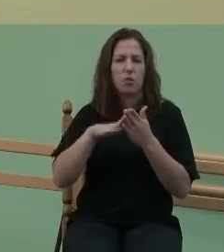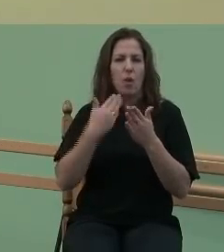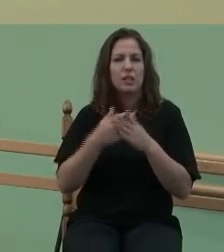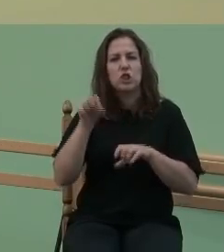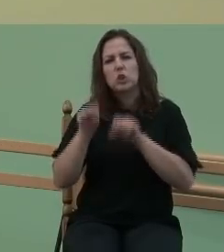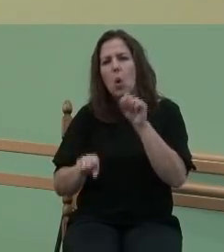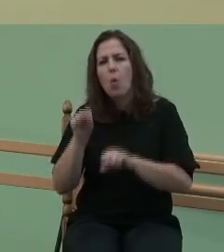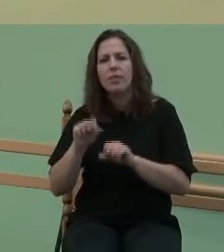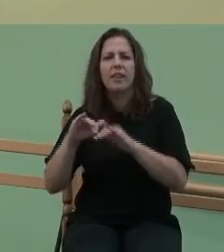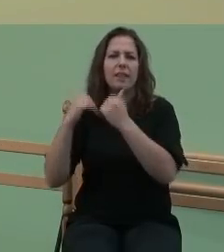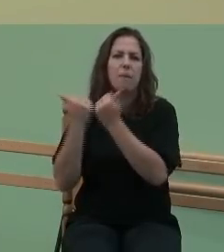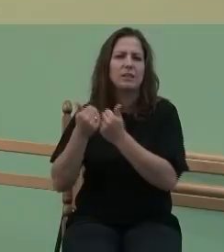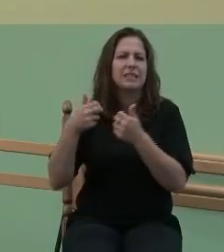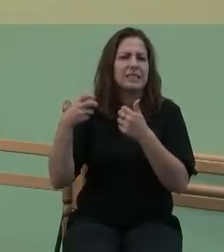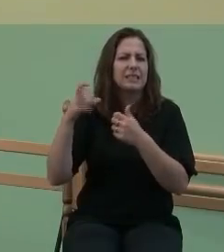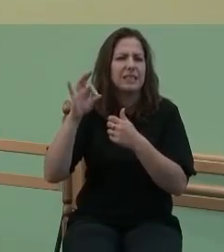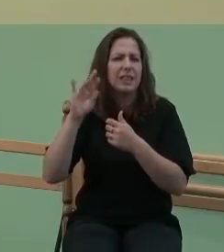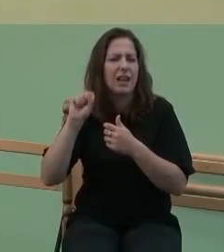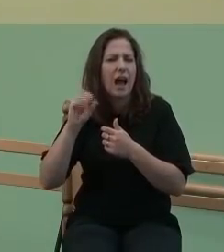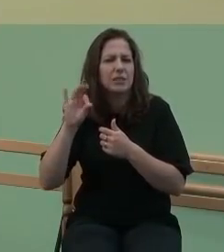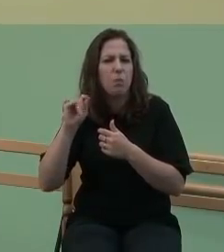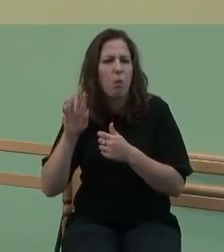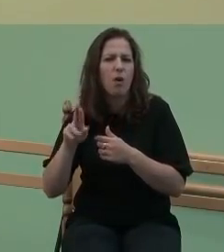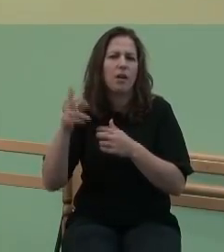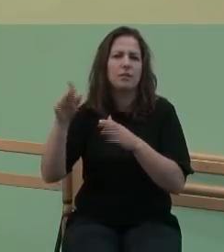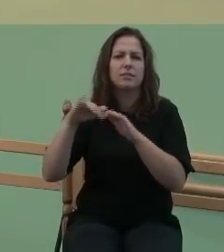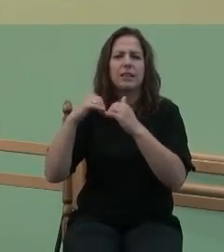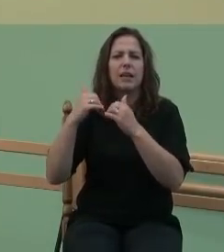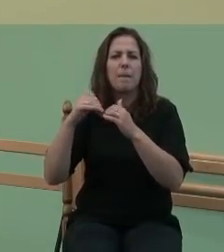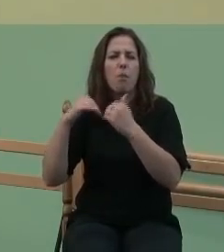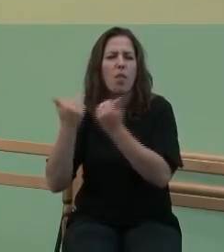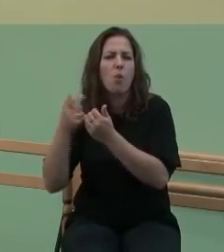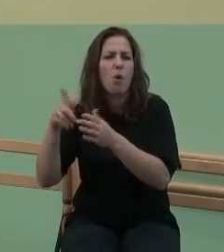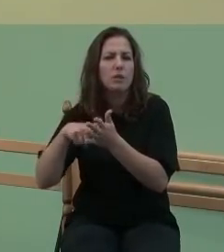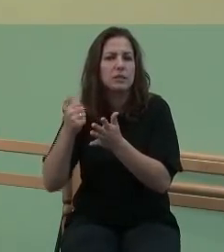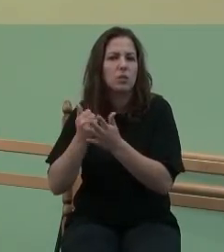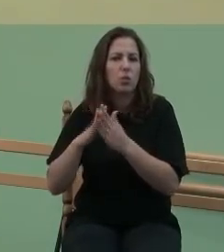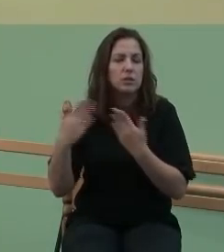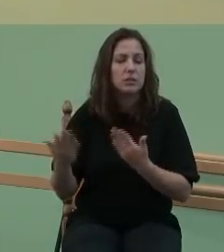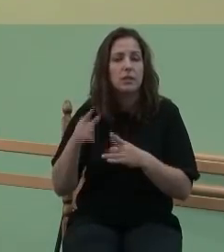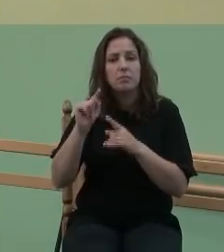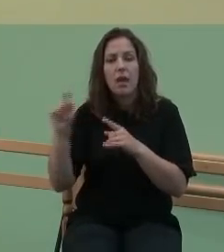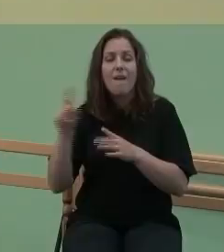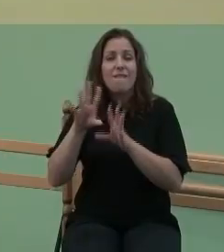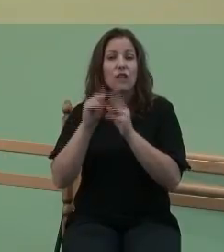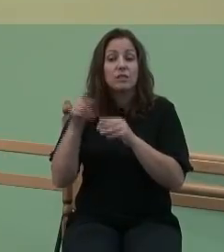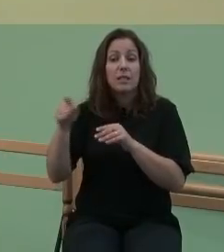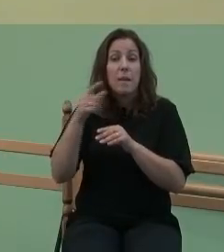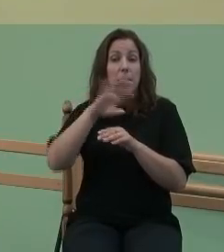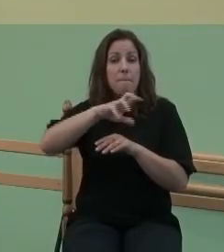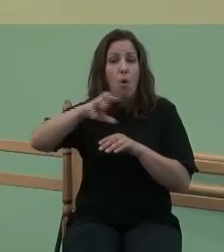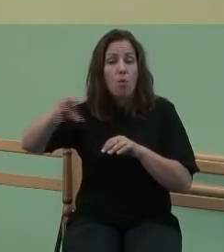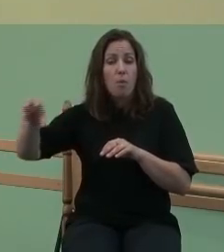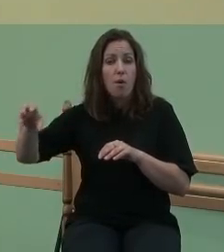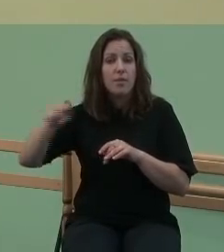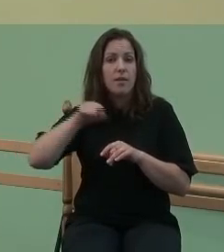Sądy, Trybunały w Strasburgu, Trybunał Unii Europejskiej, Trybunał Konstytucyjny, sądy i trybunały. To są te podmioty,